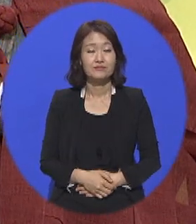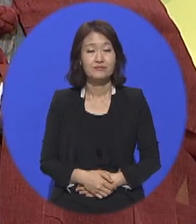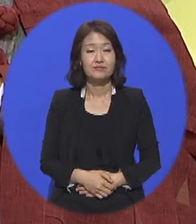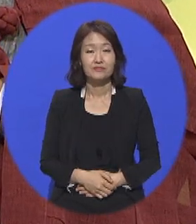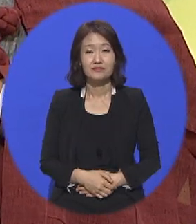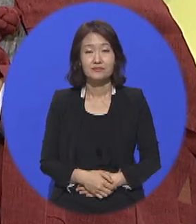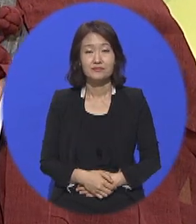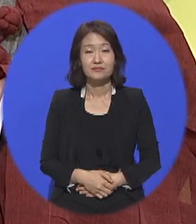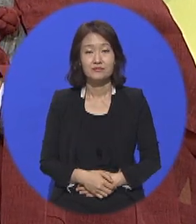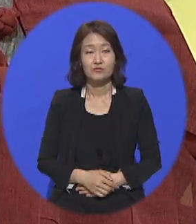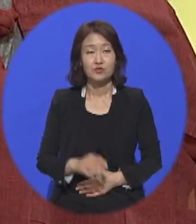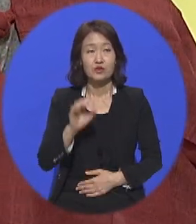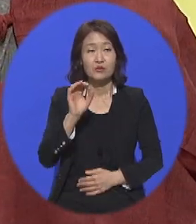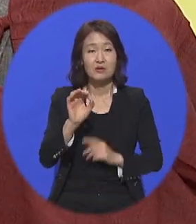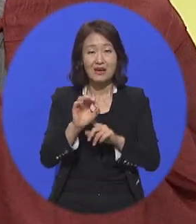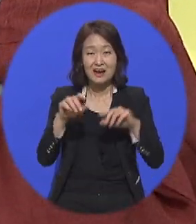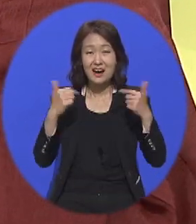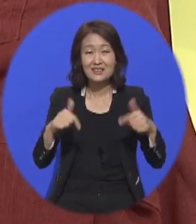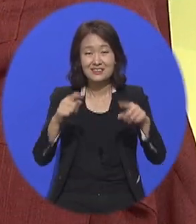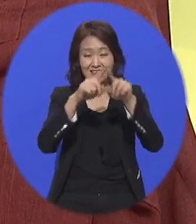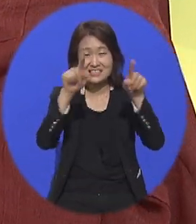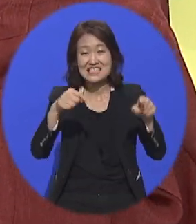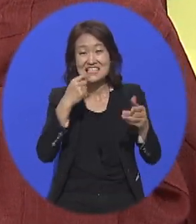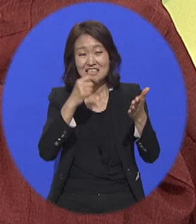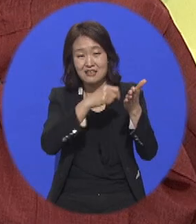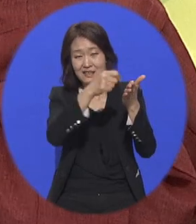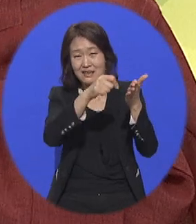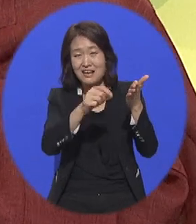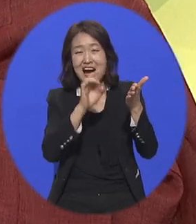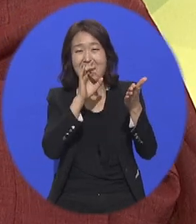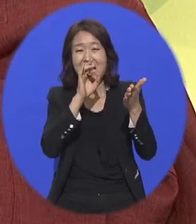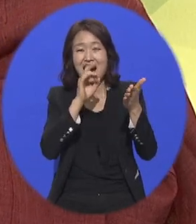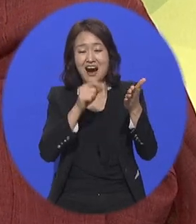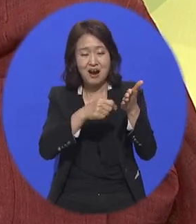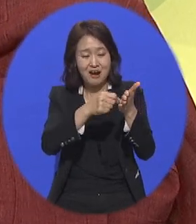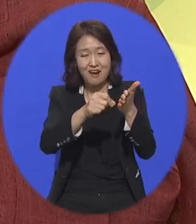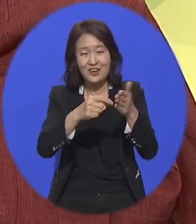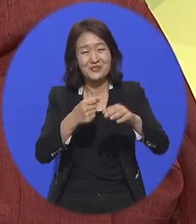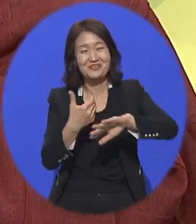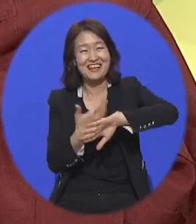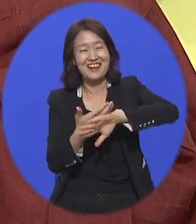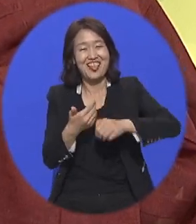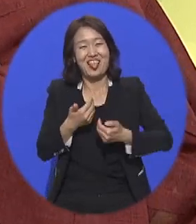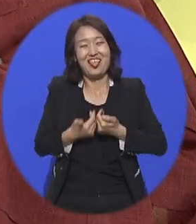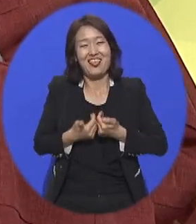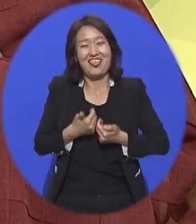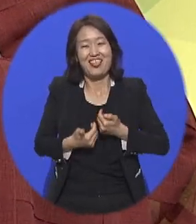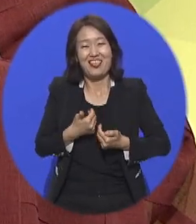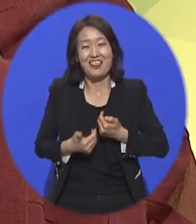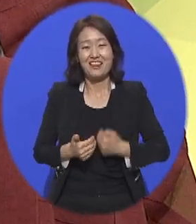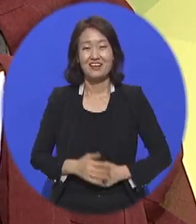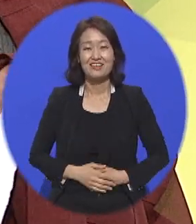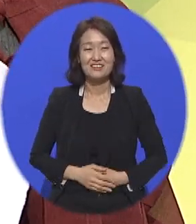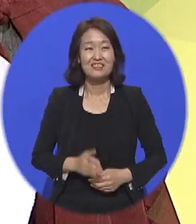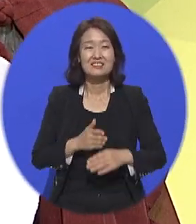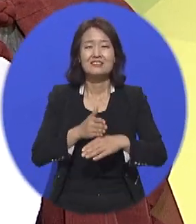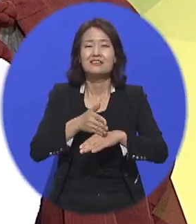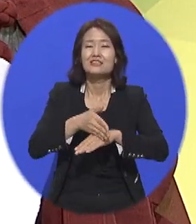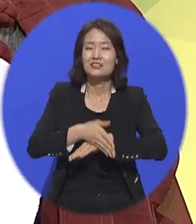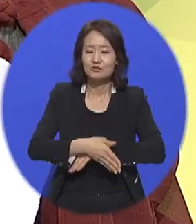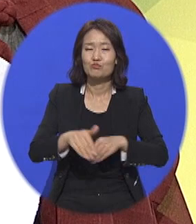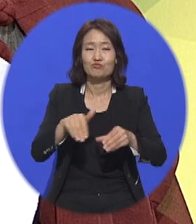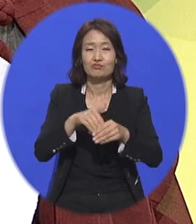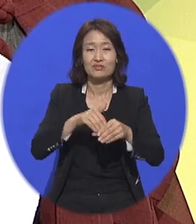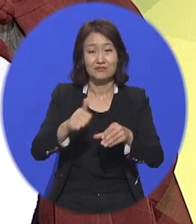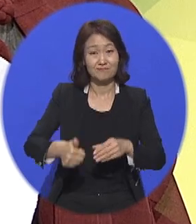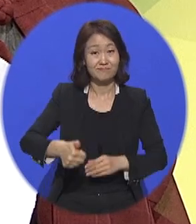그뭐 화이트보드에만 적다가 갑자기 이걸 적으니까 이게 좀 너무 천천히 가고 슬로우가 되었습니다. 그래서 느린 문화가